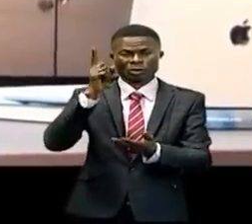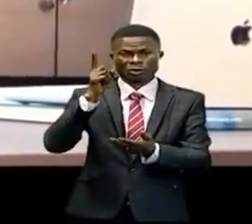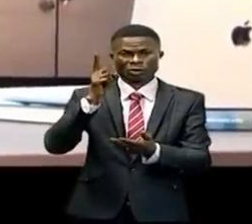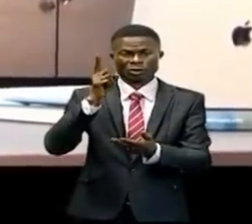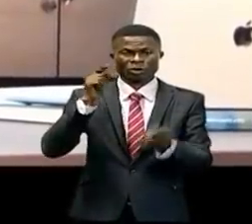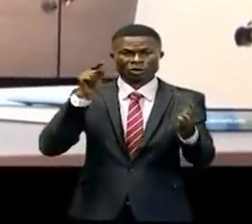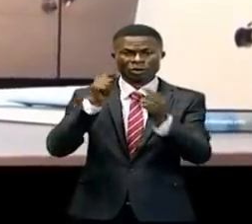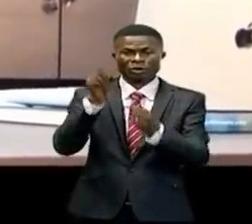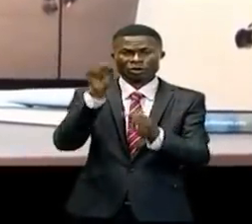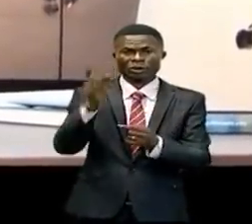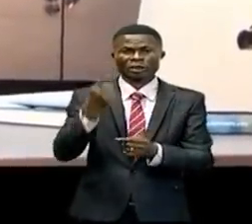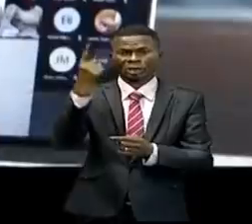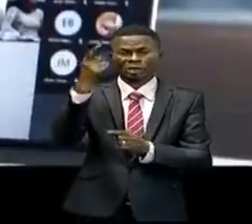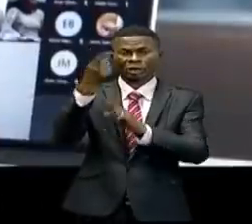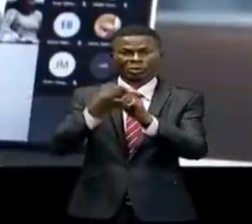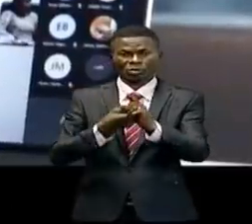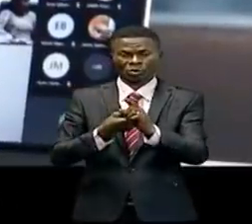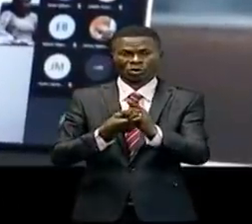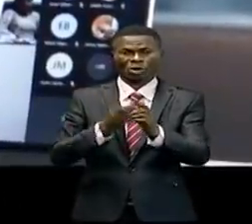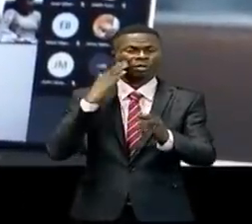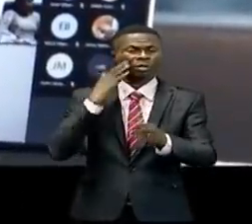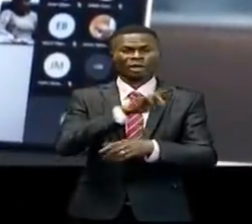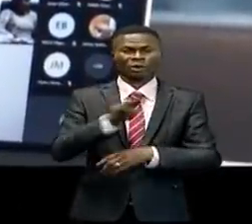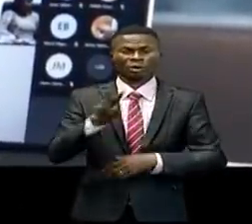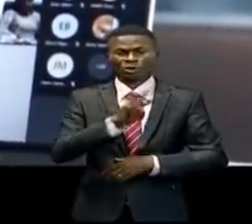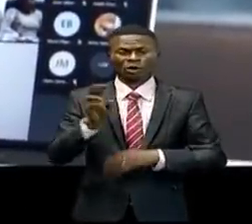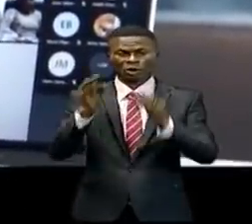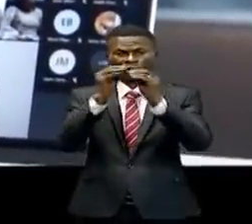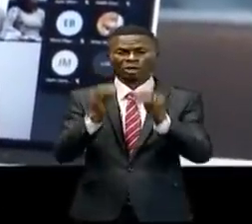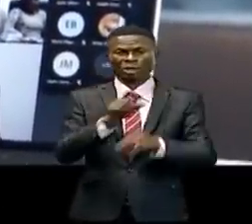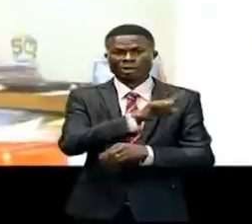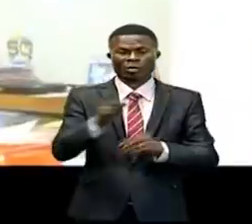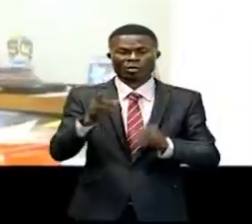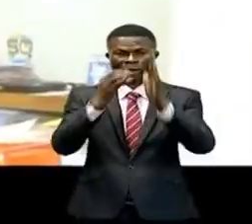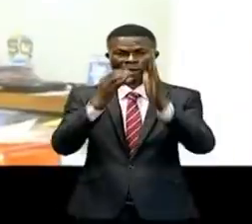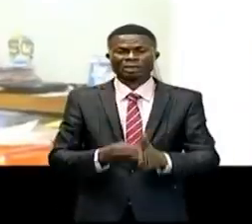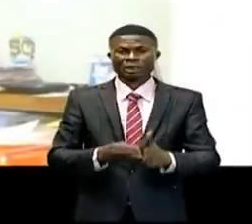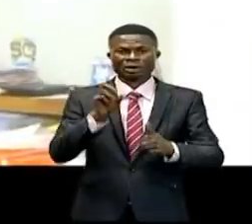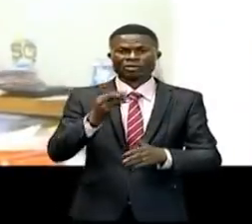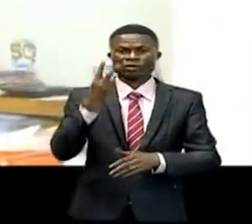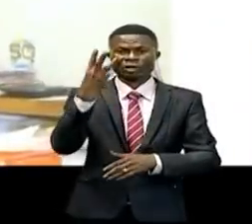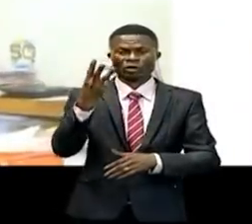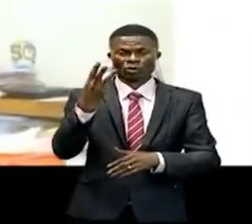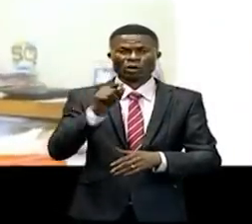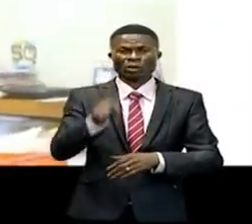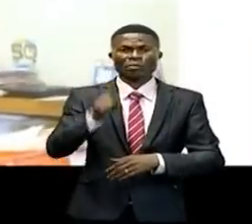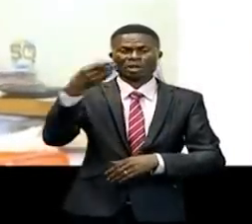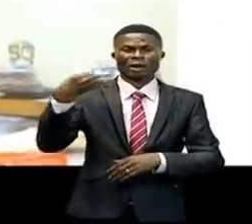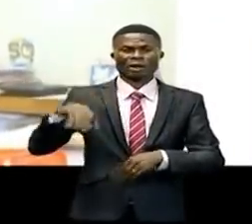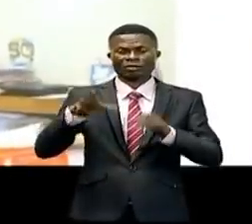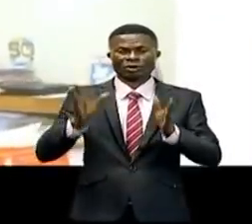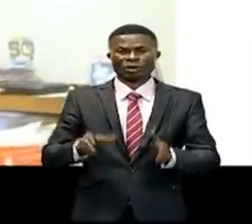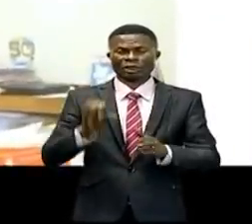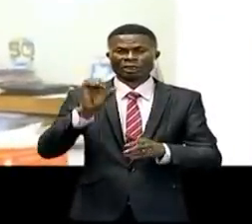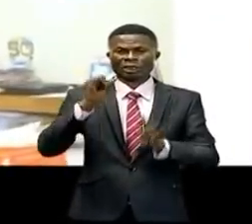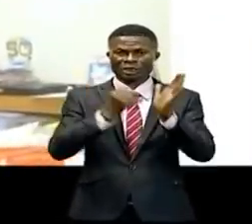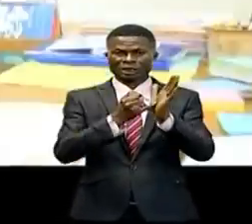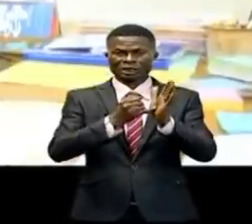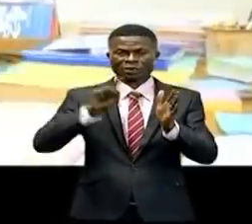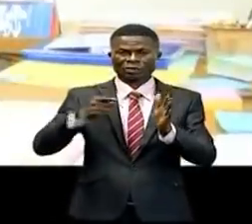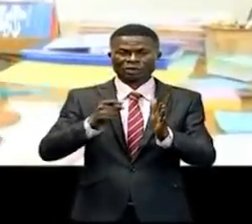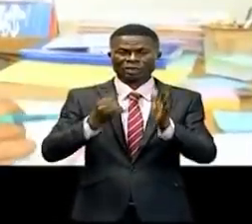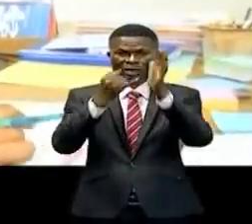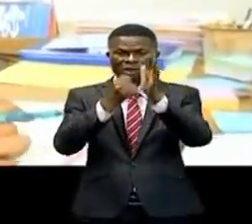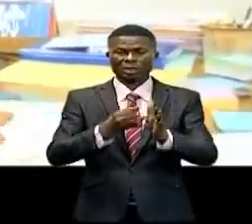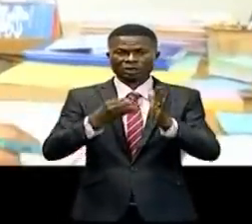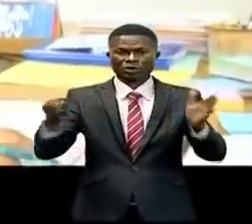du 1er au 31 mai 2022 s'élève à 1723 milliards de francs congolais et